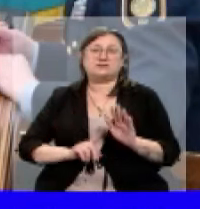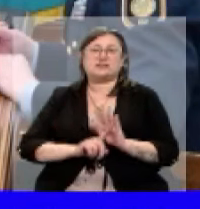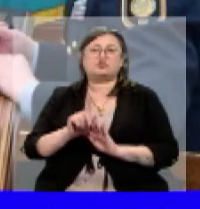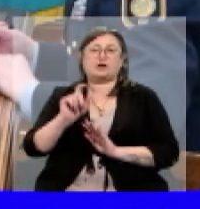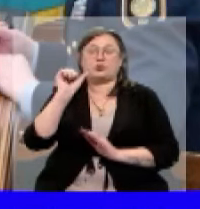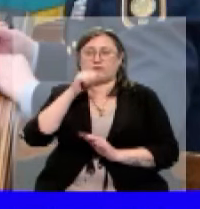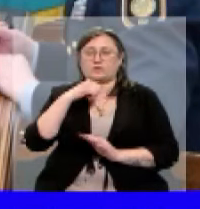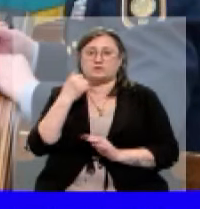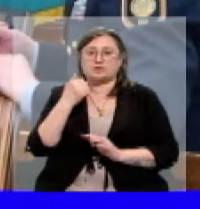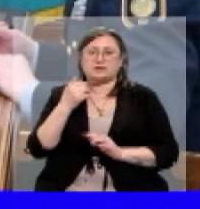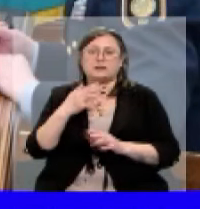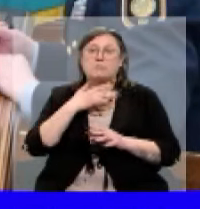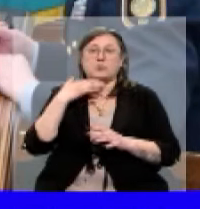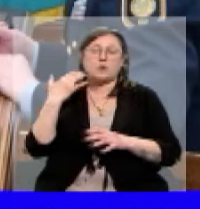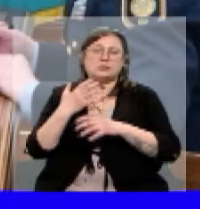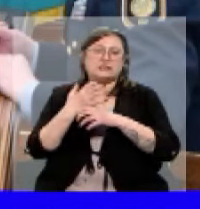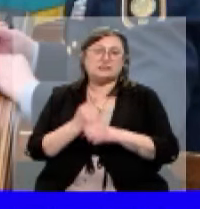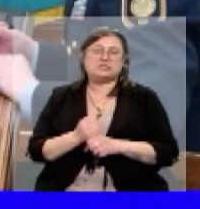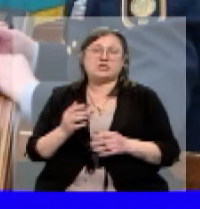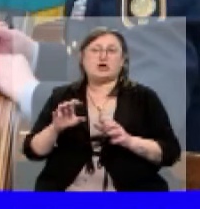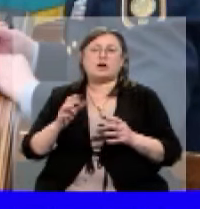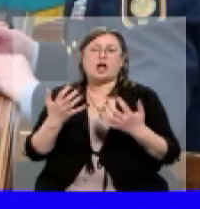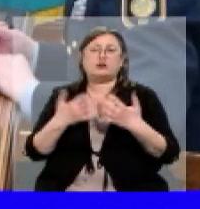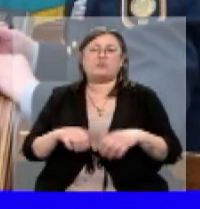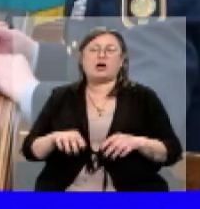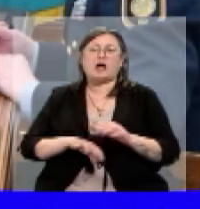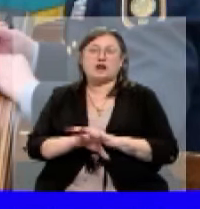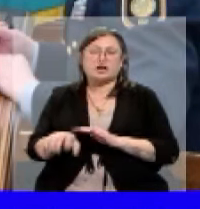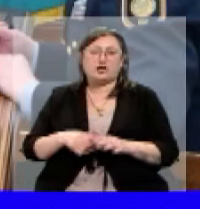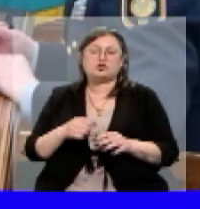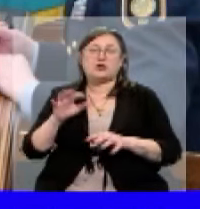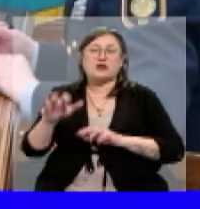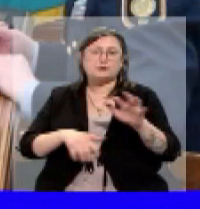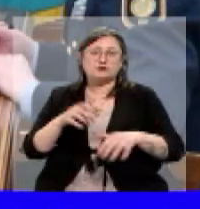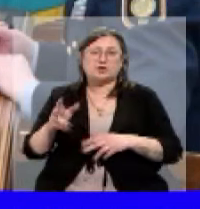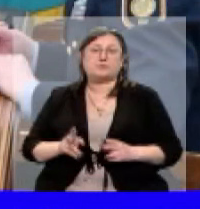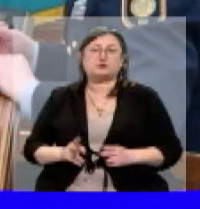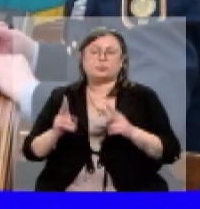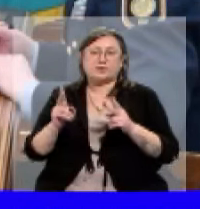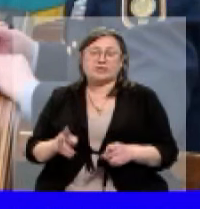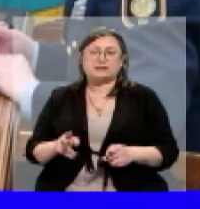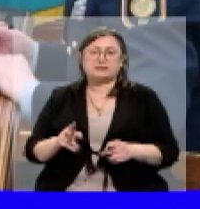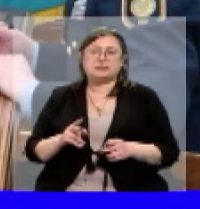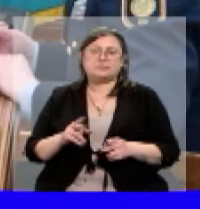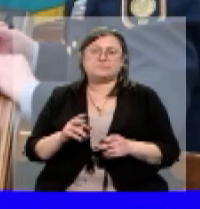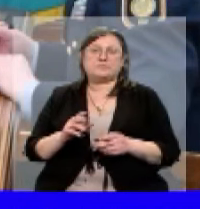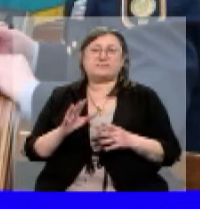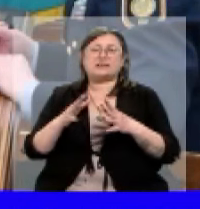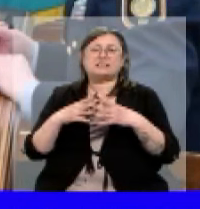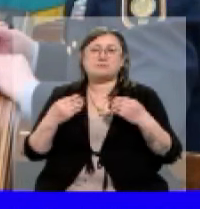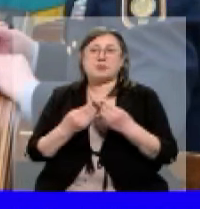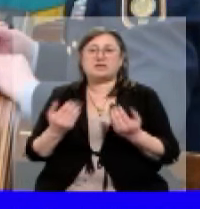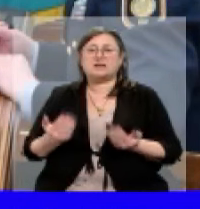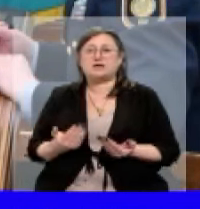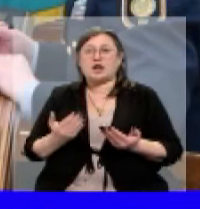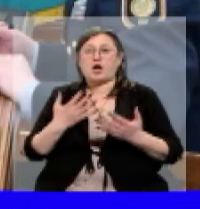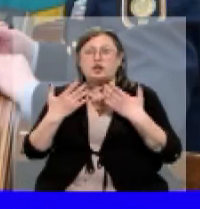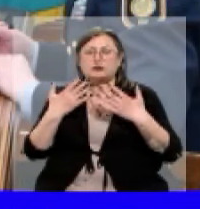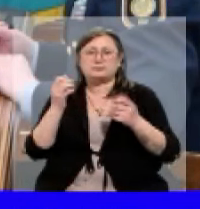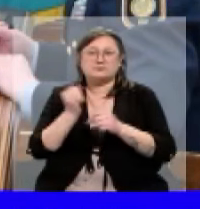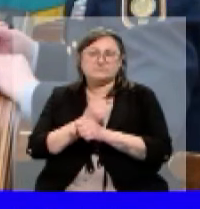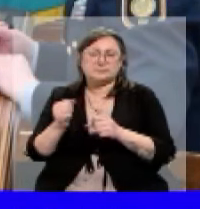Атап айтқанда ұрлық, тонау, қарақшылық, сондай ақ отбасылық, тұрмыстық және көшеде жасалған қылмыстар, кәмелетке толмаған